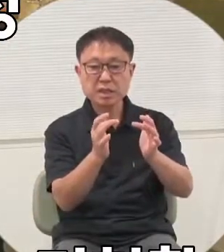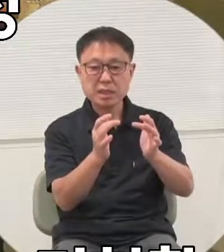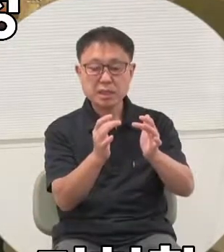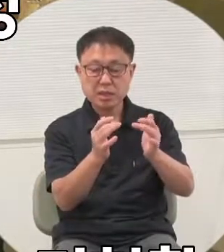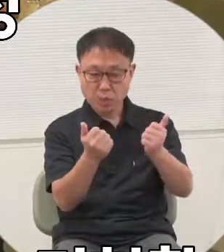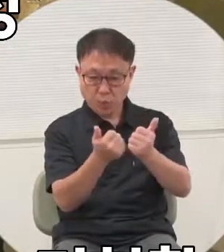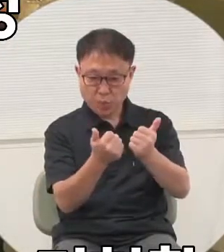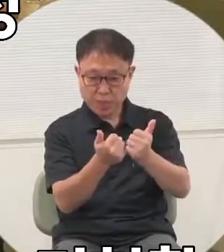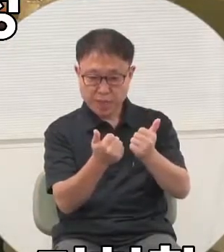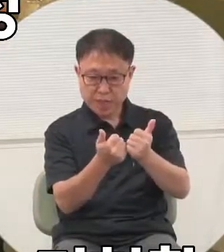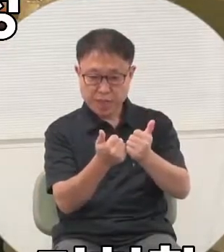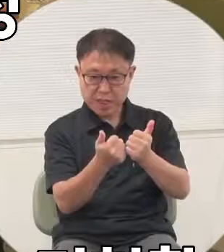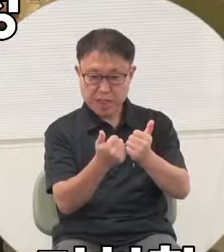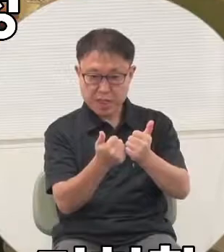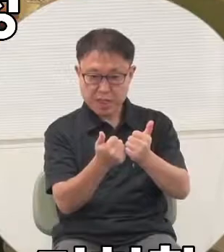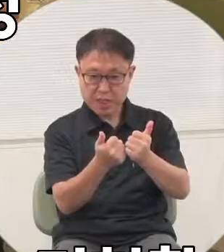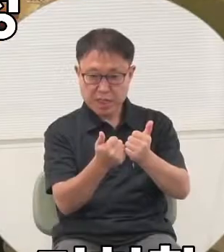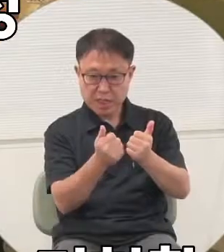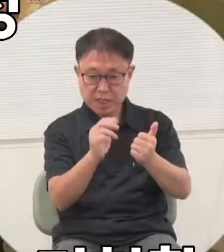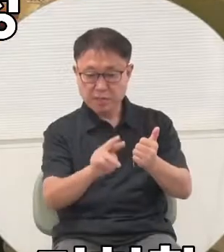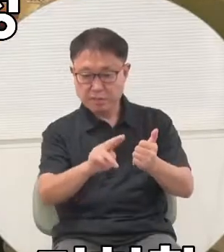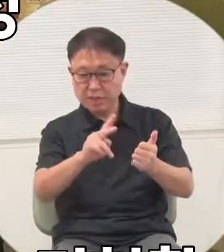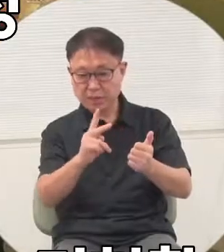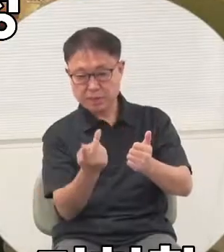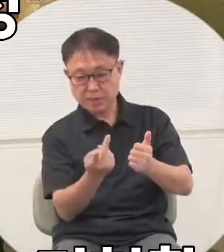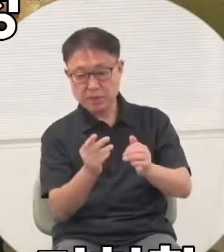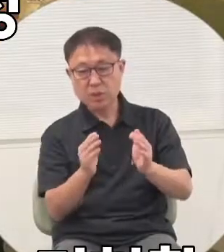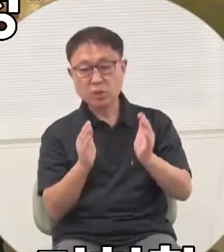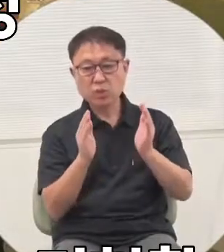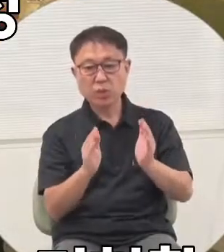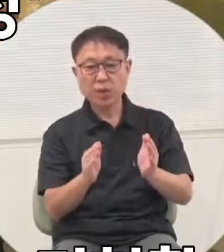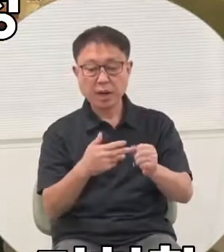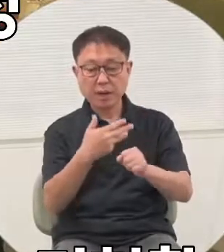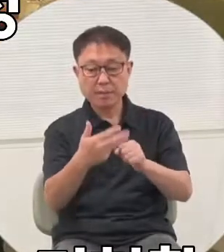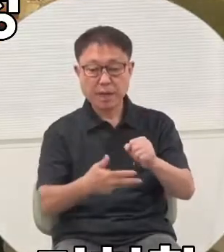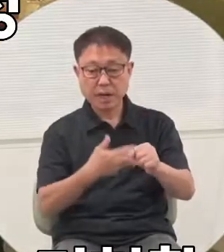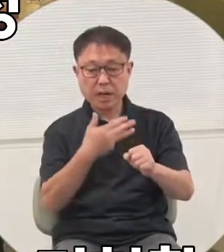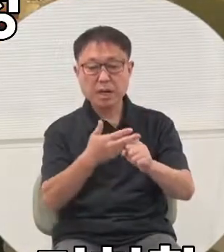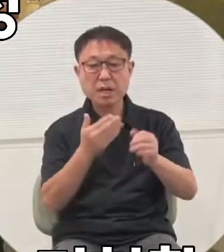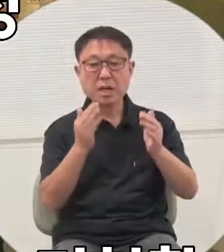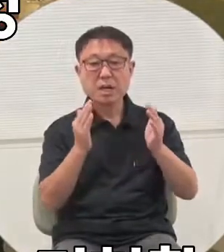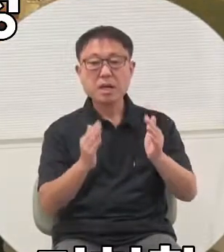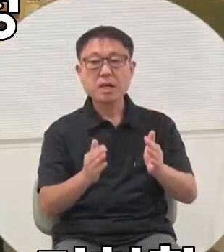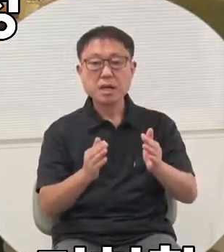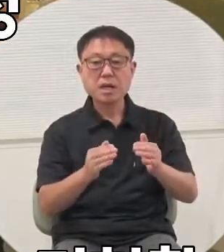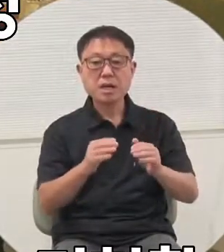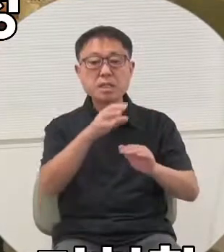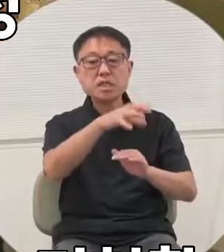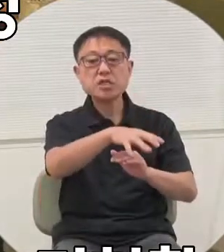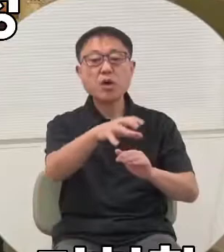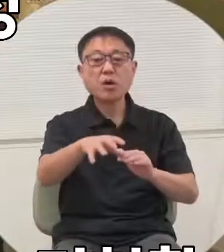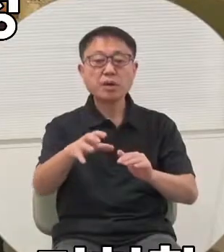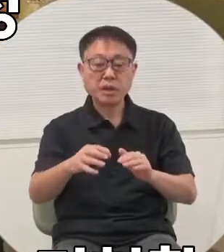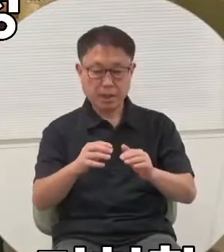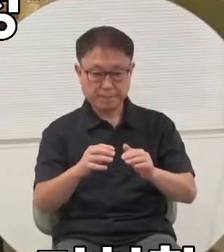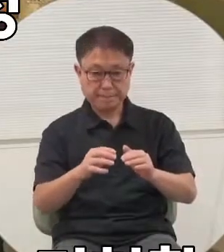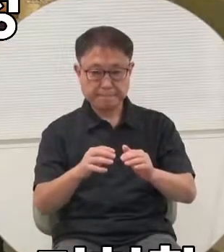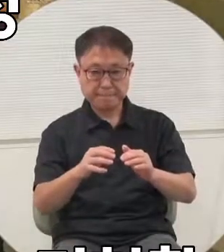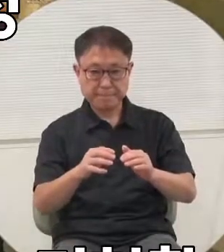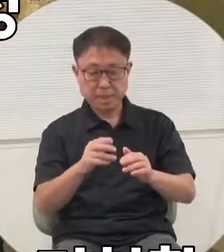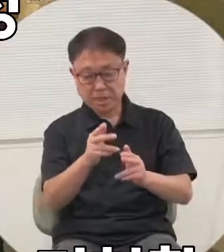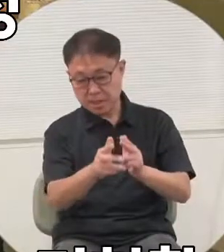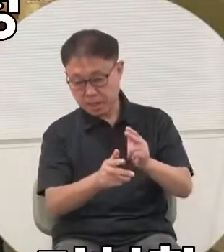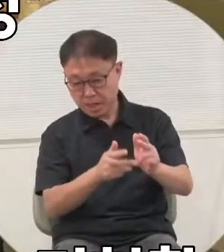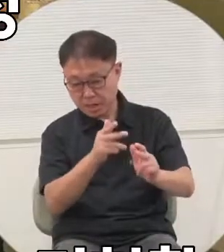것이 법인회의로 넘어가면서 그동안 8년 동안 지역에서 마을 사업에